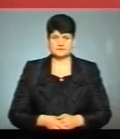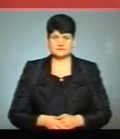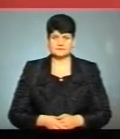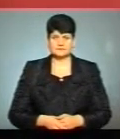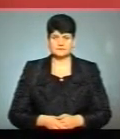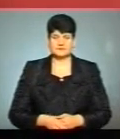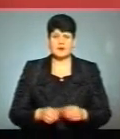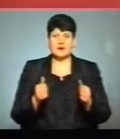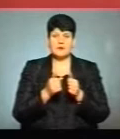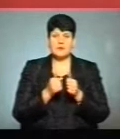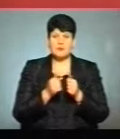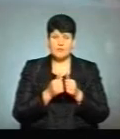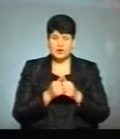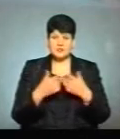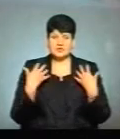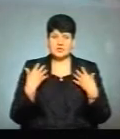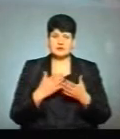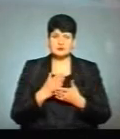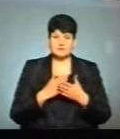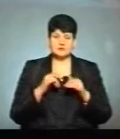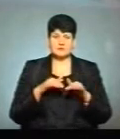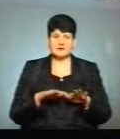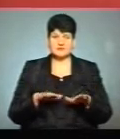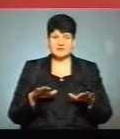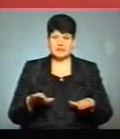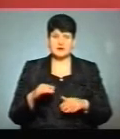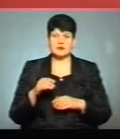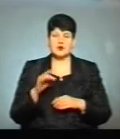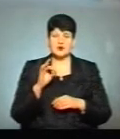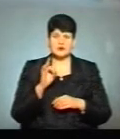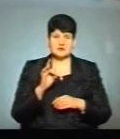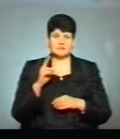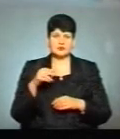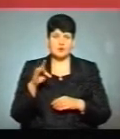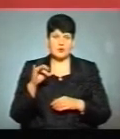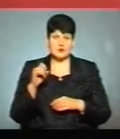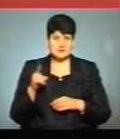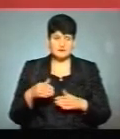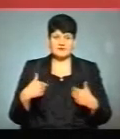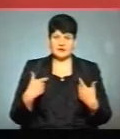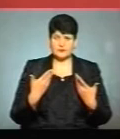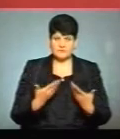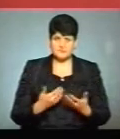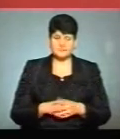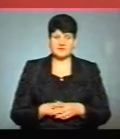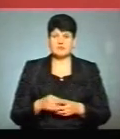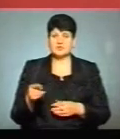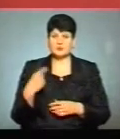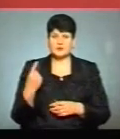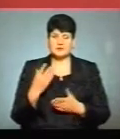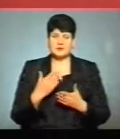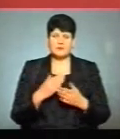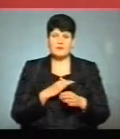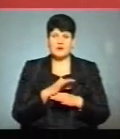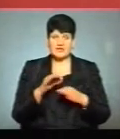І поряд зі мною начальник служби у справах дітей облдержадміністрації Ростислав Дрозд. Вітаю вас. Так. Отже, у Тернопільській області проект «Вікно